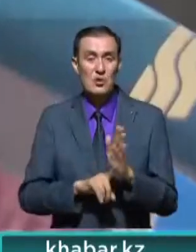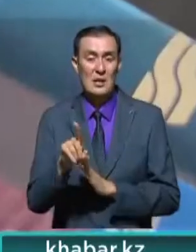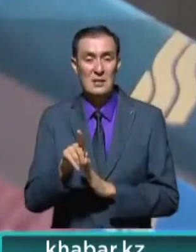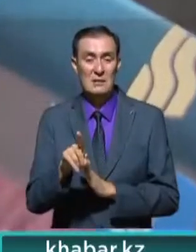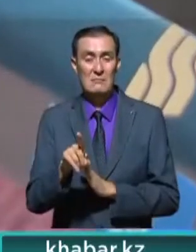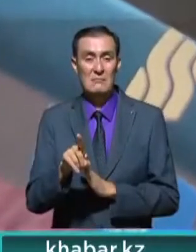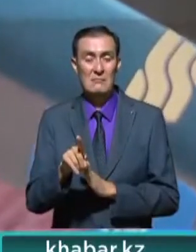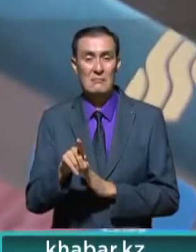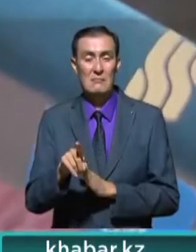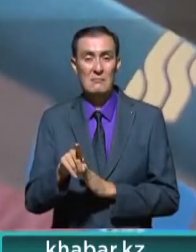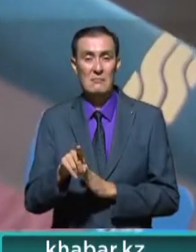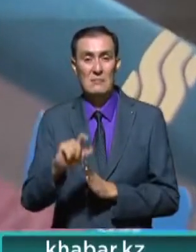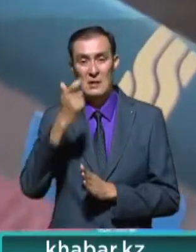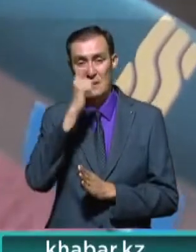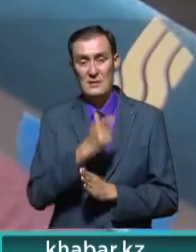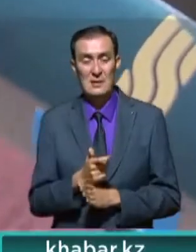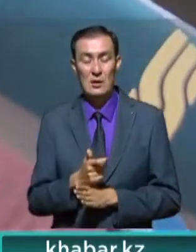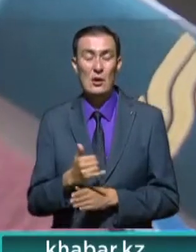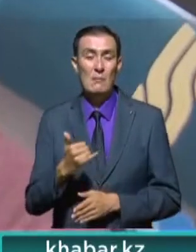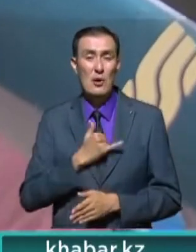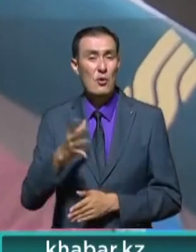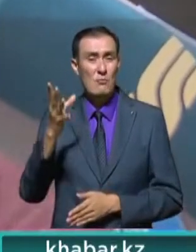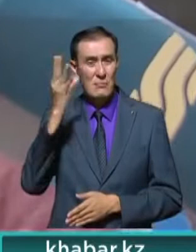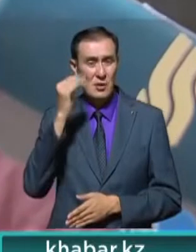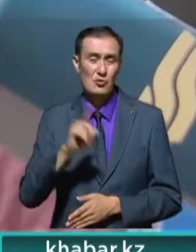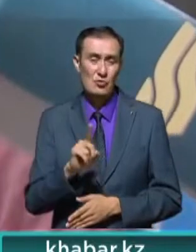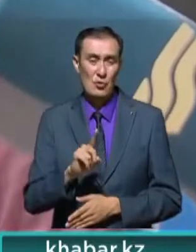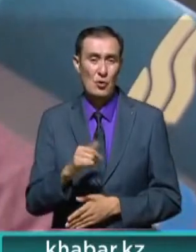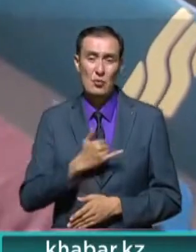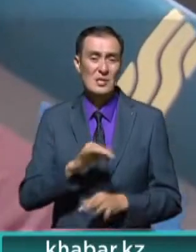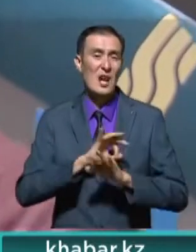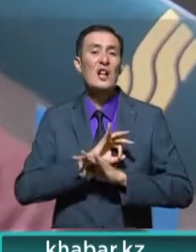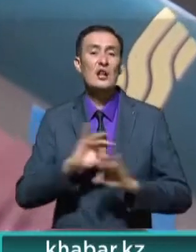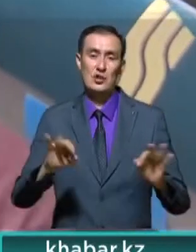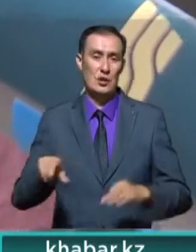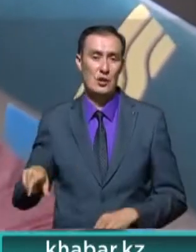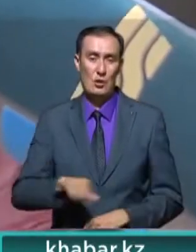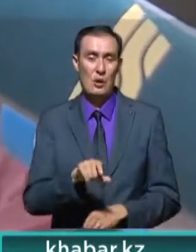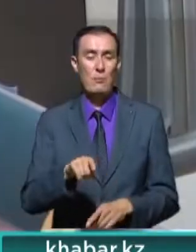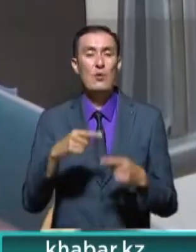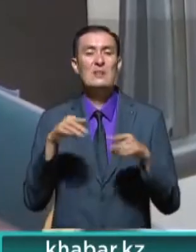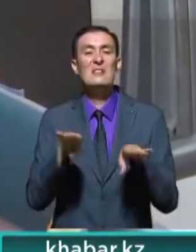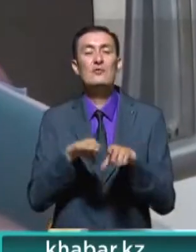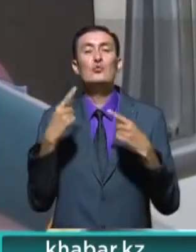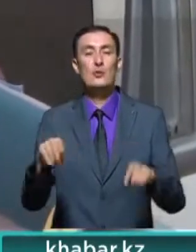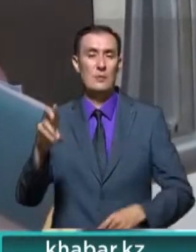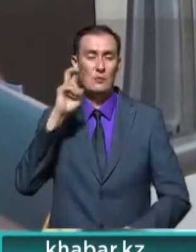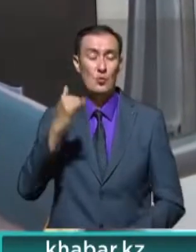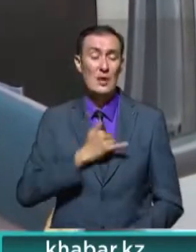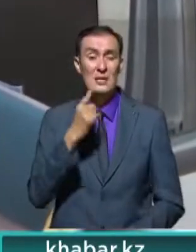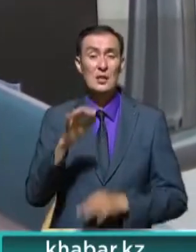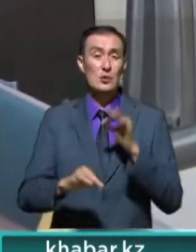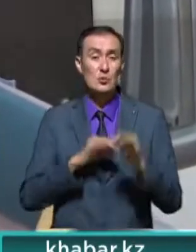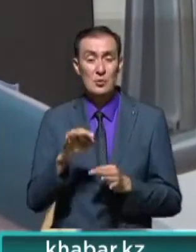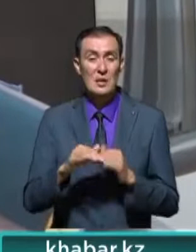колейность. Мое мнение, что у нас вообще очень отличные дороги по сравнению с другими странами. У нас за сутки